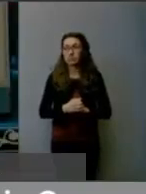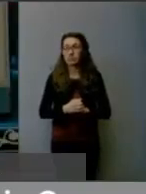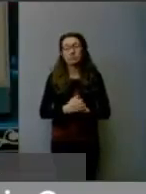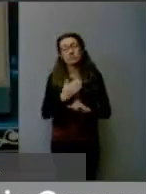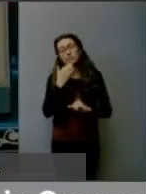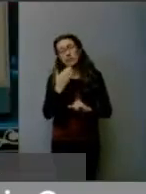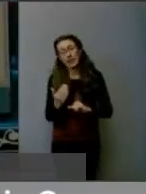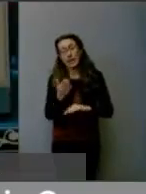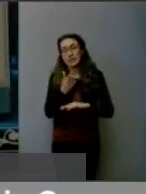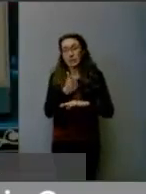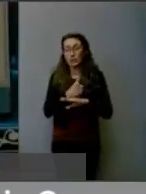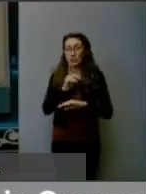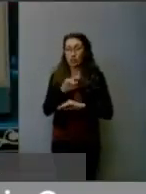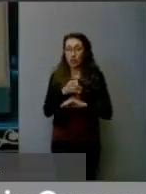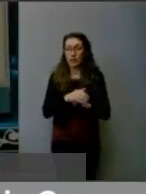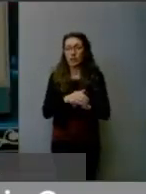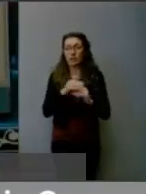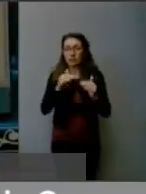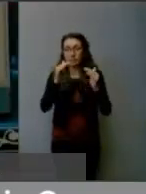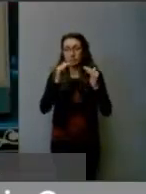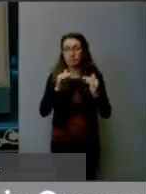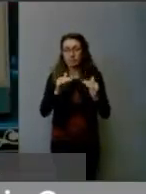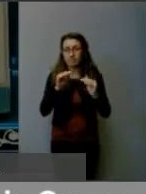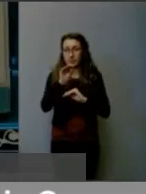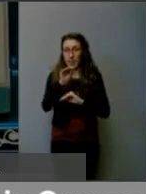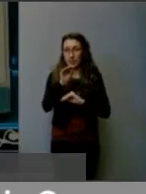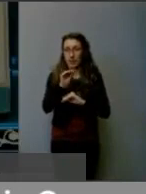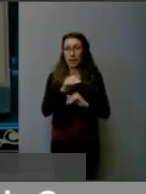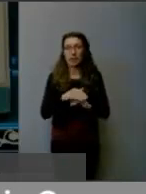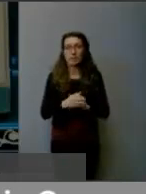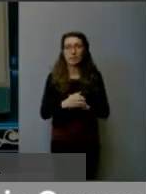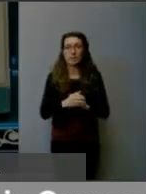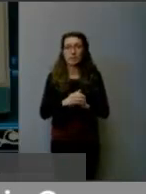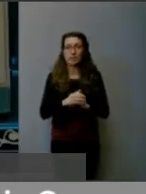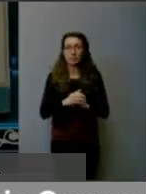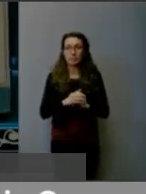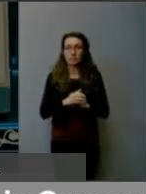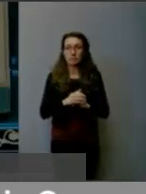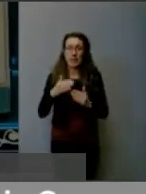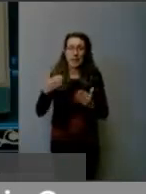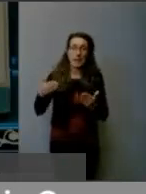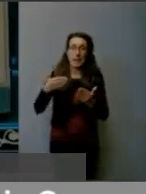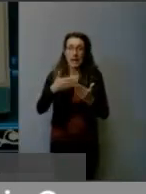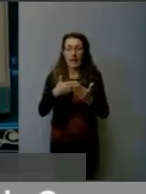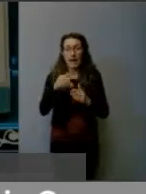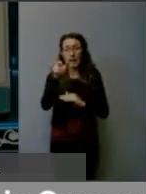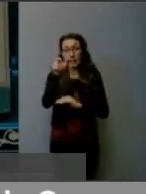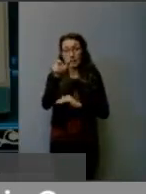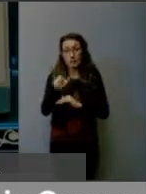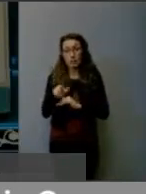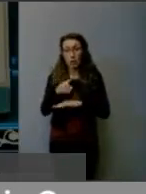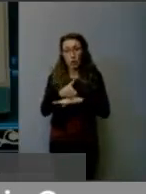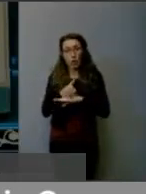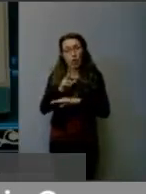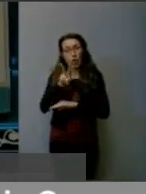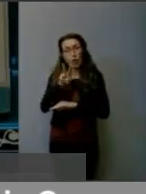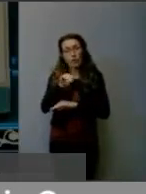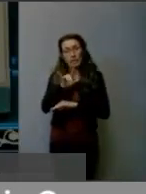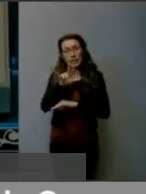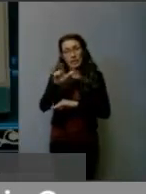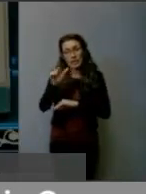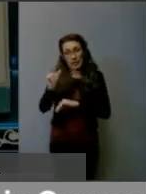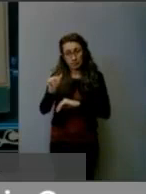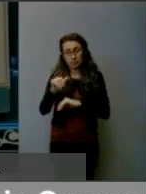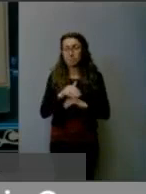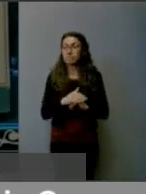Grazie consigliere Giordano, passiamo alla successiva interpellanza. L'atto è presentato dal consigliere